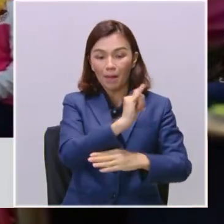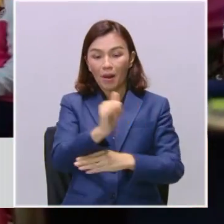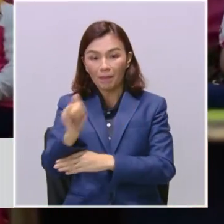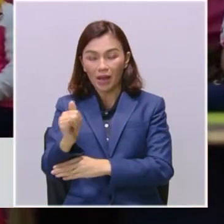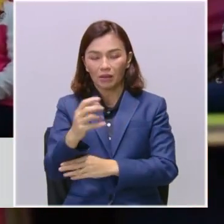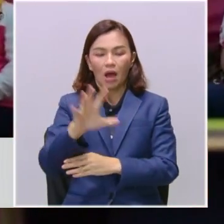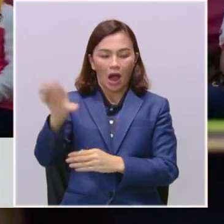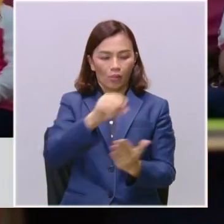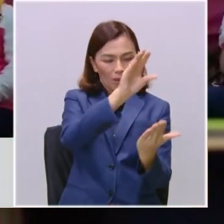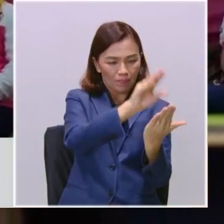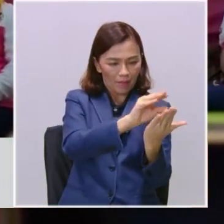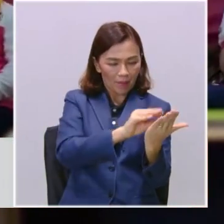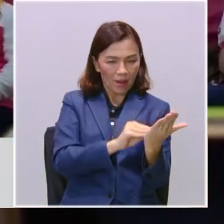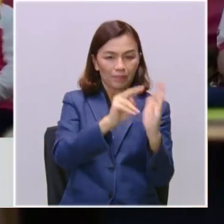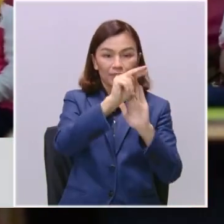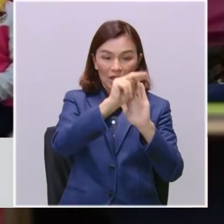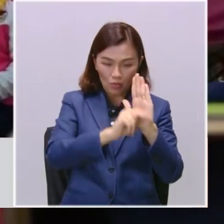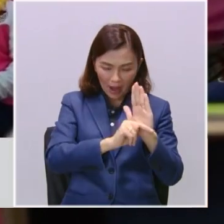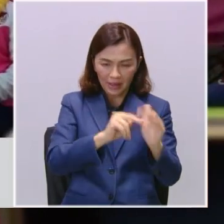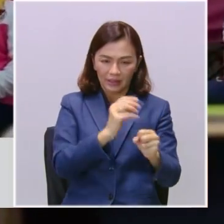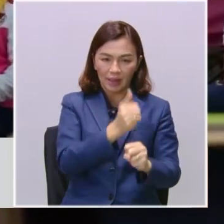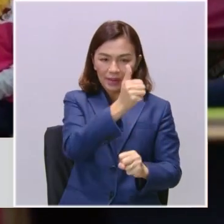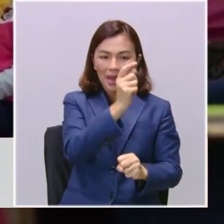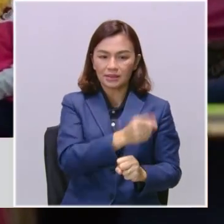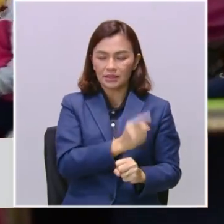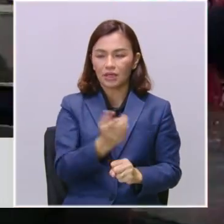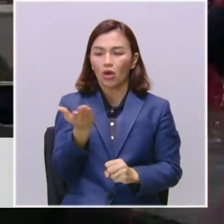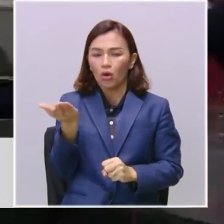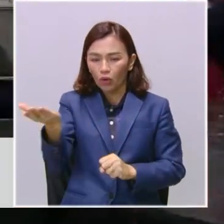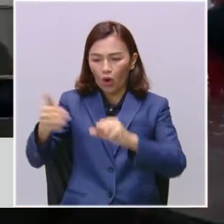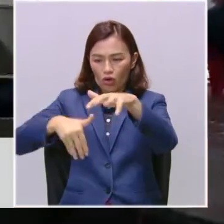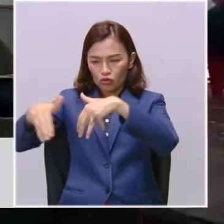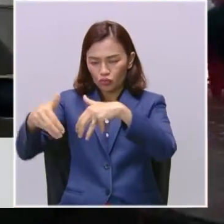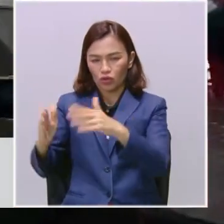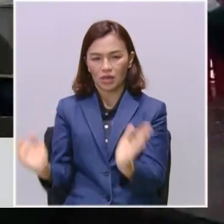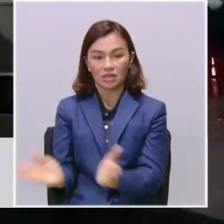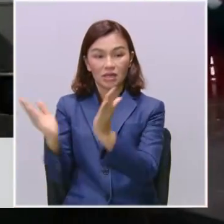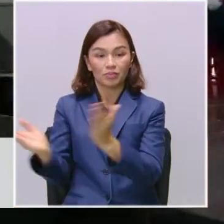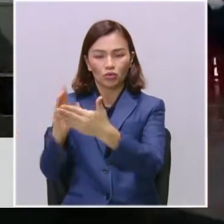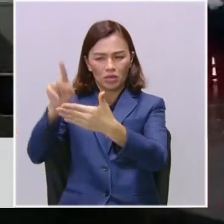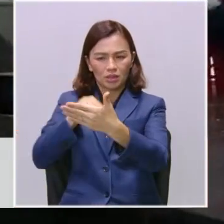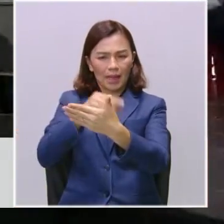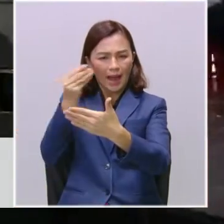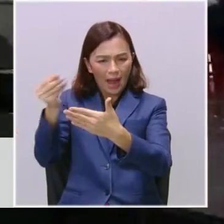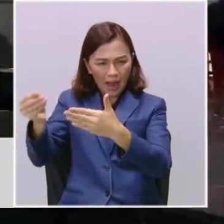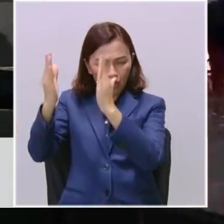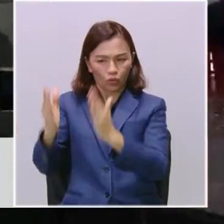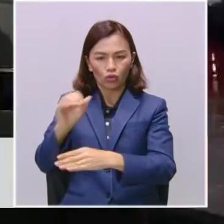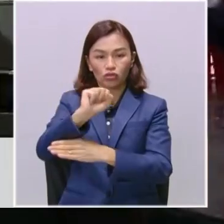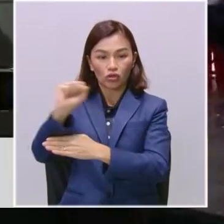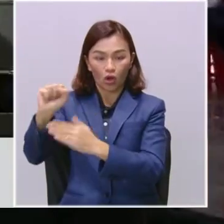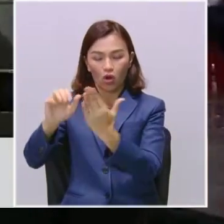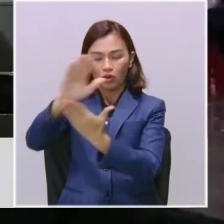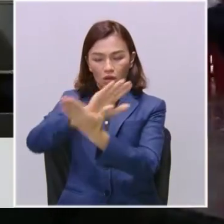ได้จริงขอให้ประชาชนในภาคอีสานสนับสนุนผู้สมัครส.ส.ของพรรคชาติไทยพัฒนาในการ